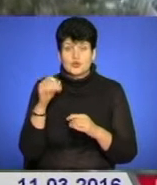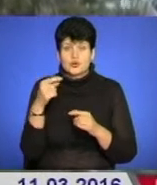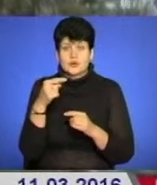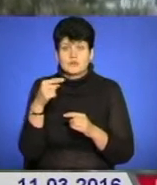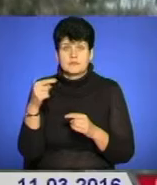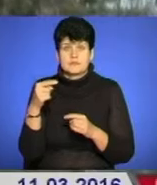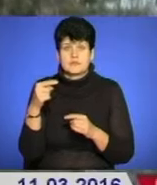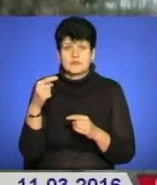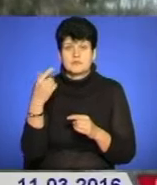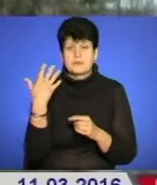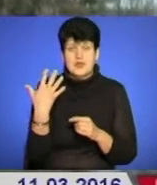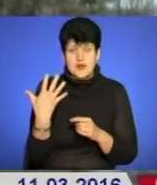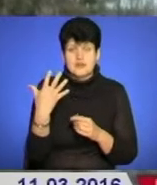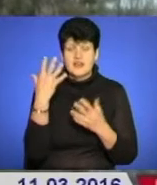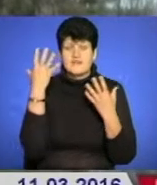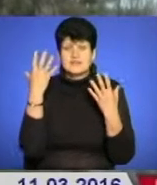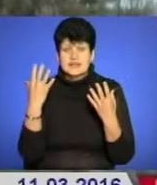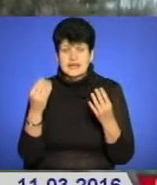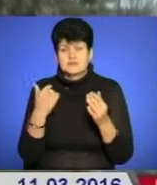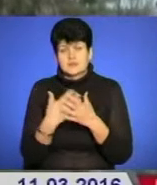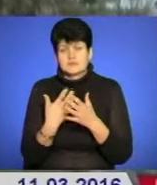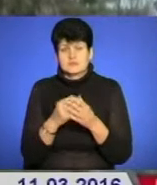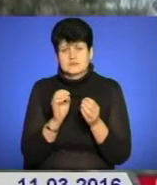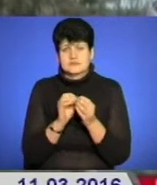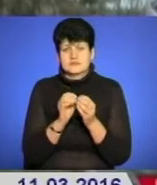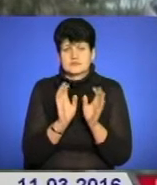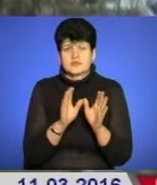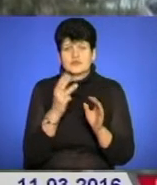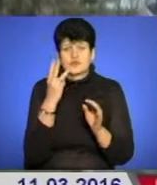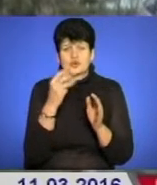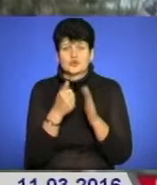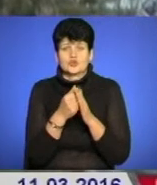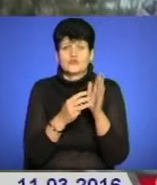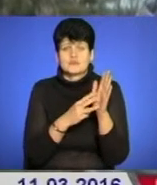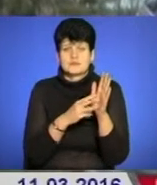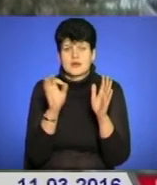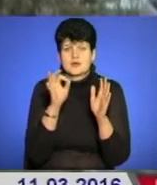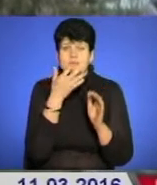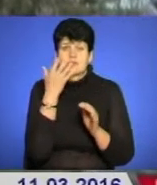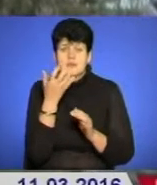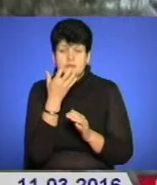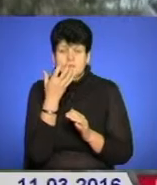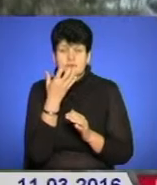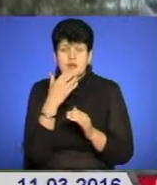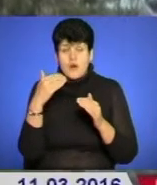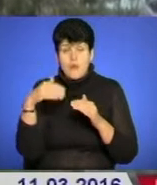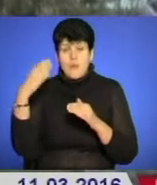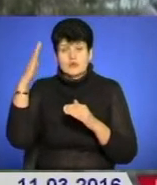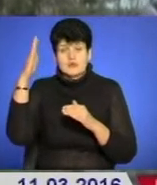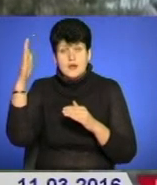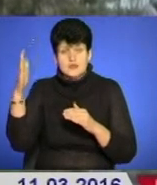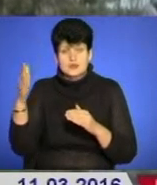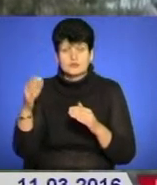градусів тепла, а в день температури повітря зберігатимуться ще в межах від 3 до 8 градусів вище нуля. В подальшому